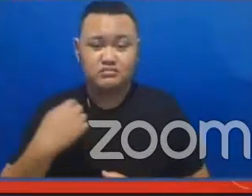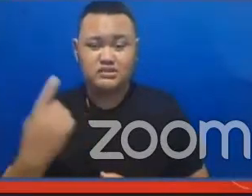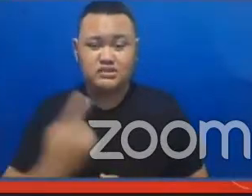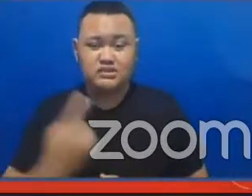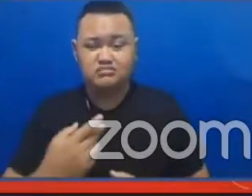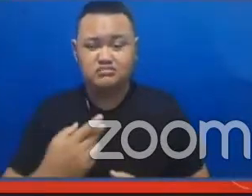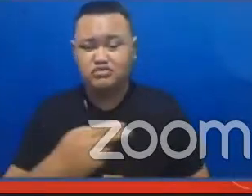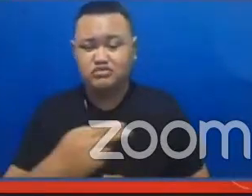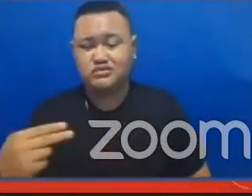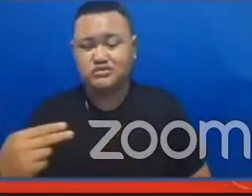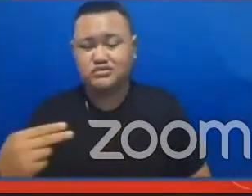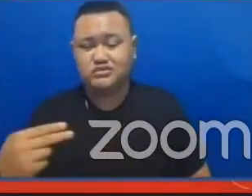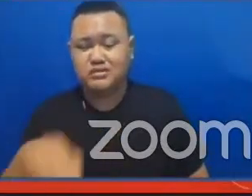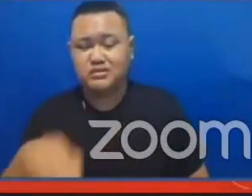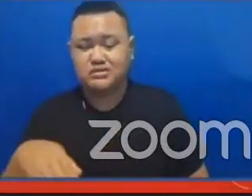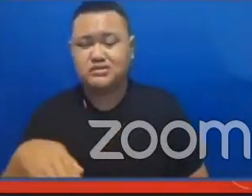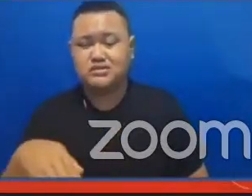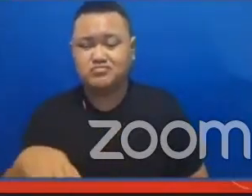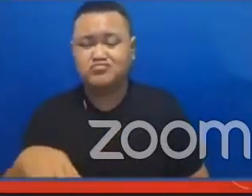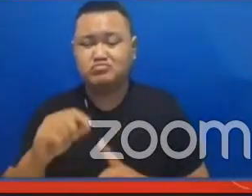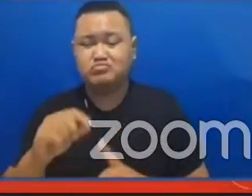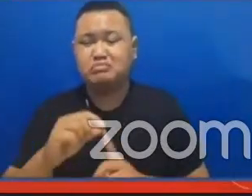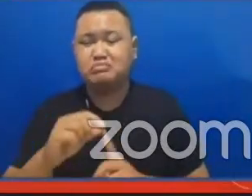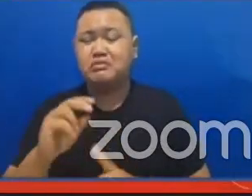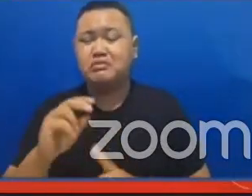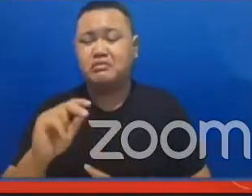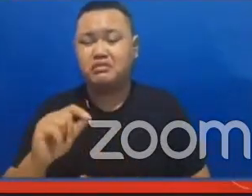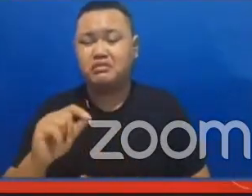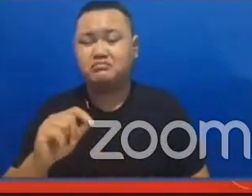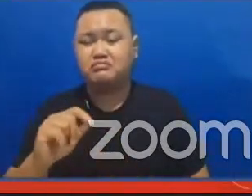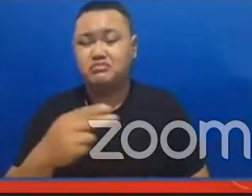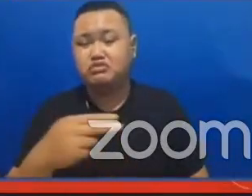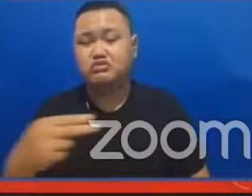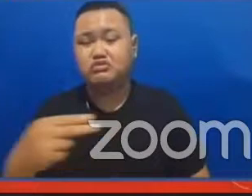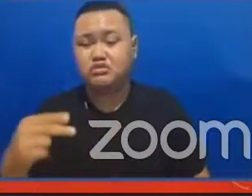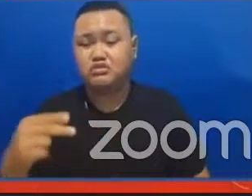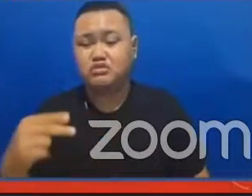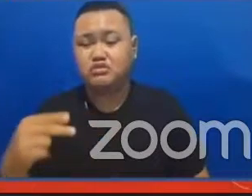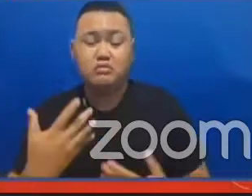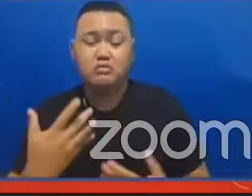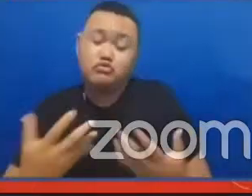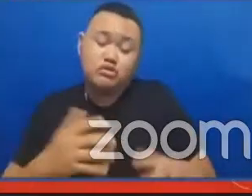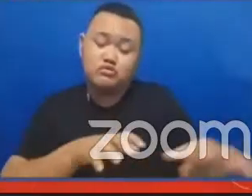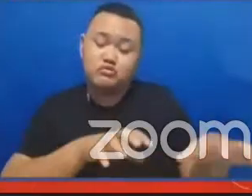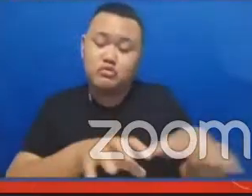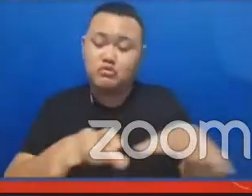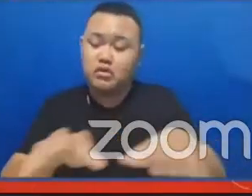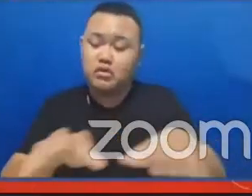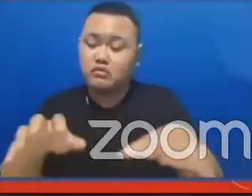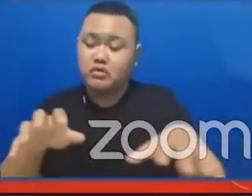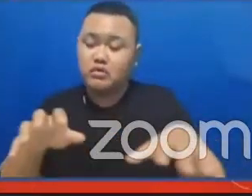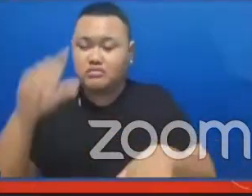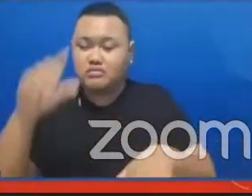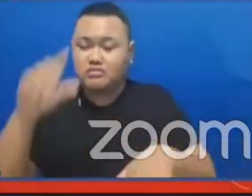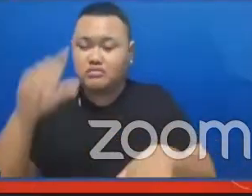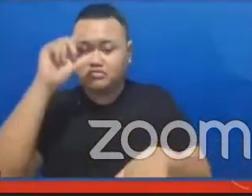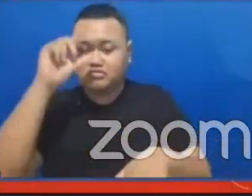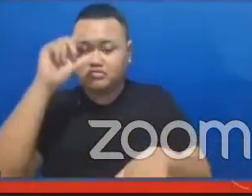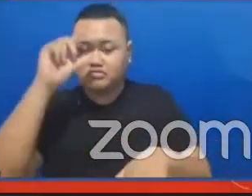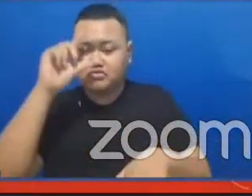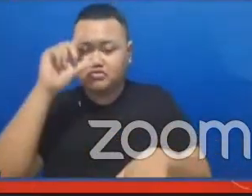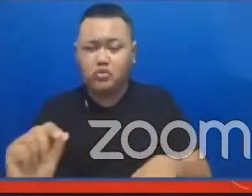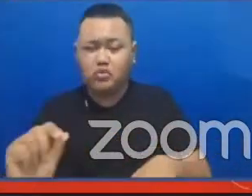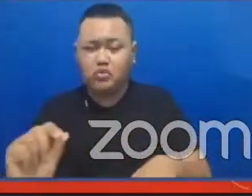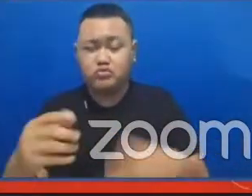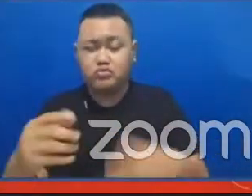memang kita di Indonesia ini memang masih PR, Bapak Ibu. Memang apalagi kita untuk wilayah-wilayah yang